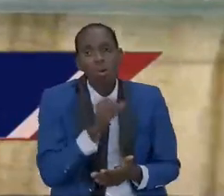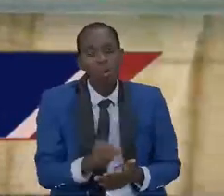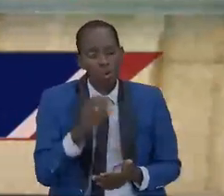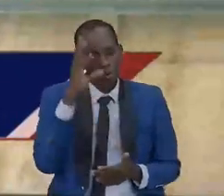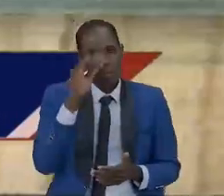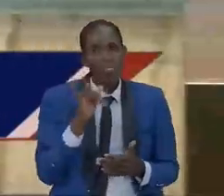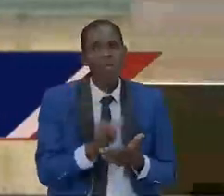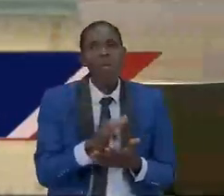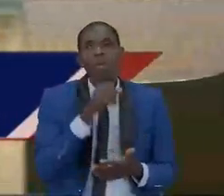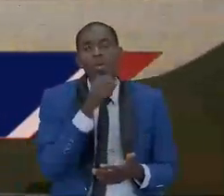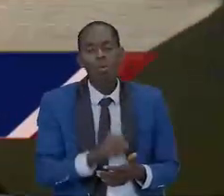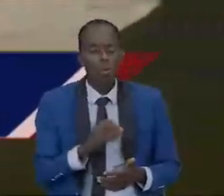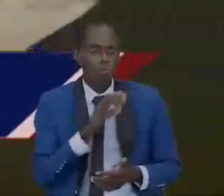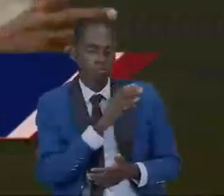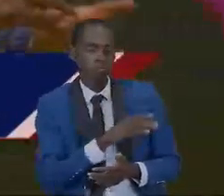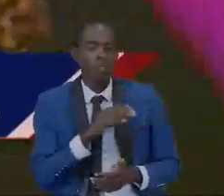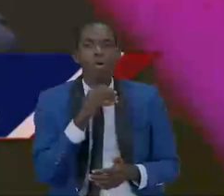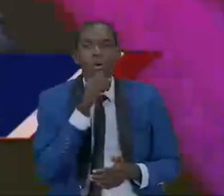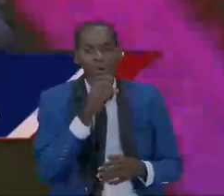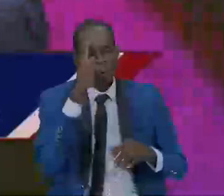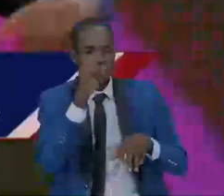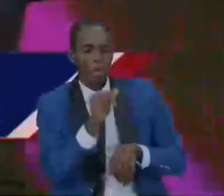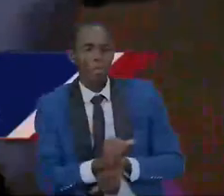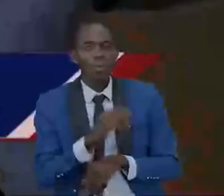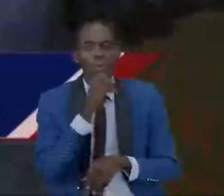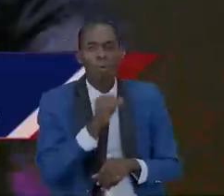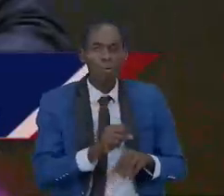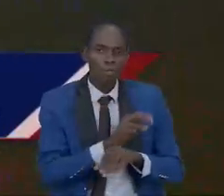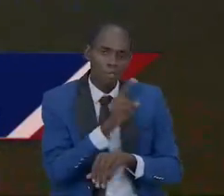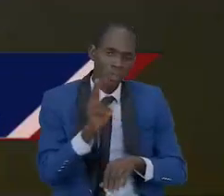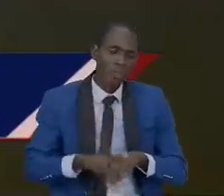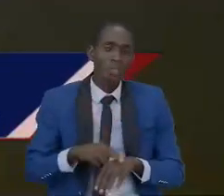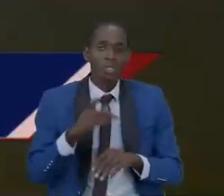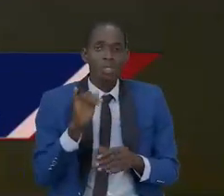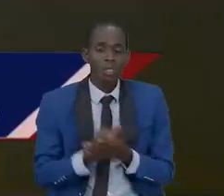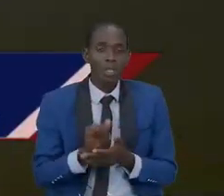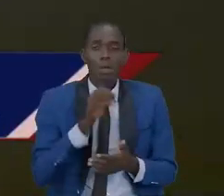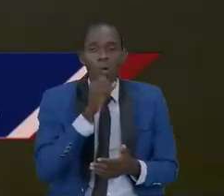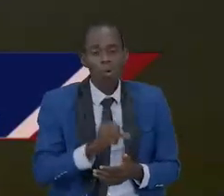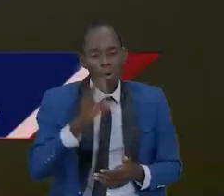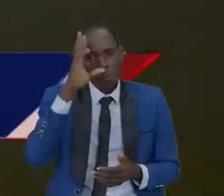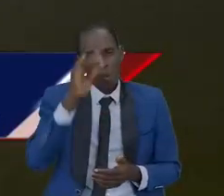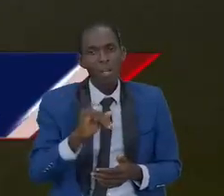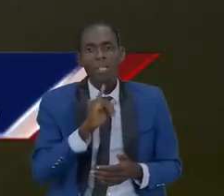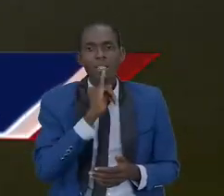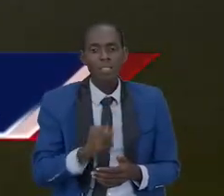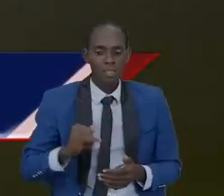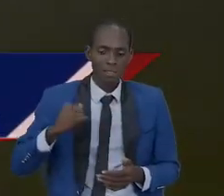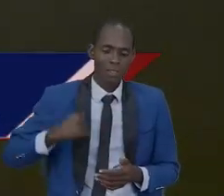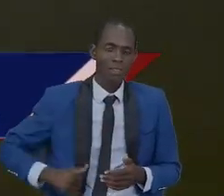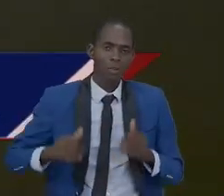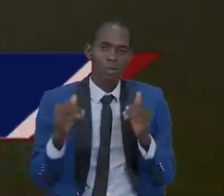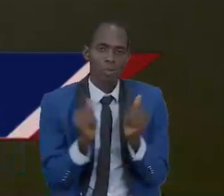le karaté ancien la vieille habitude la vieille nature sachant que notre vieille homme a été crucifié avec